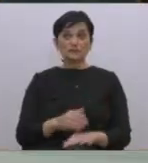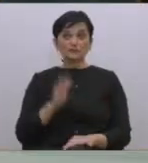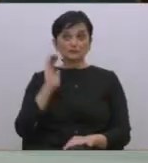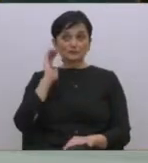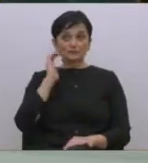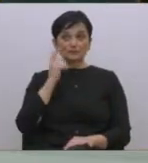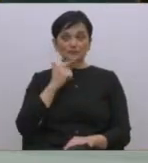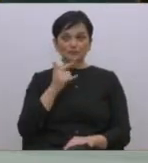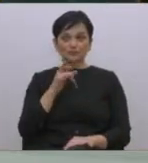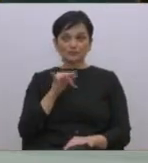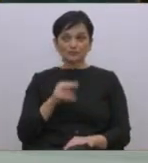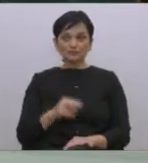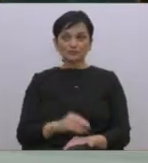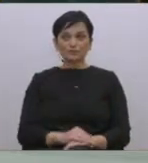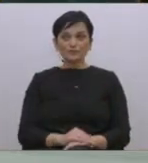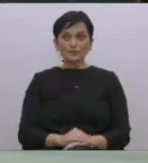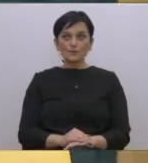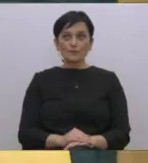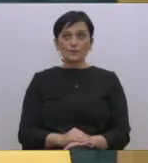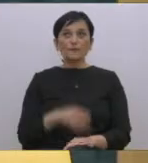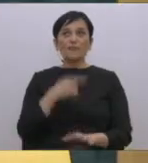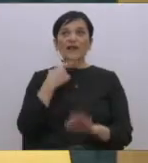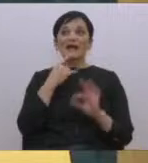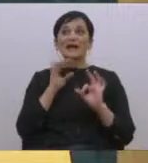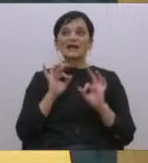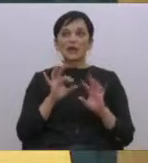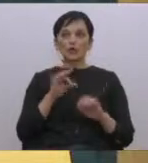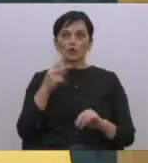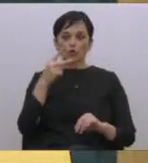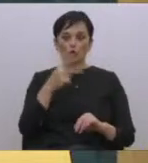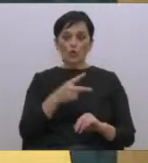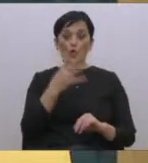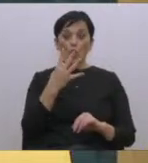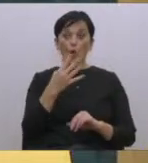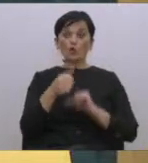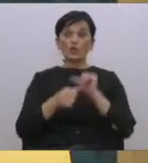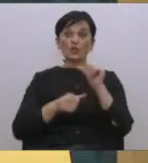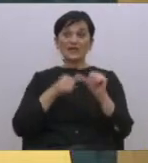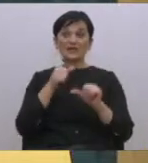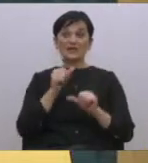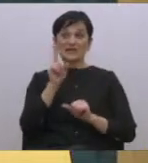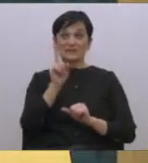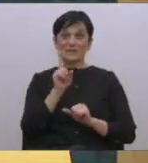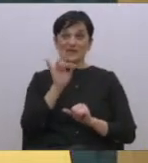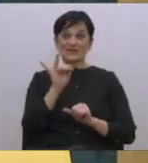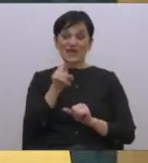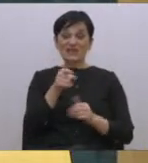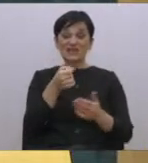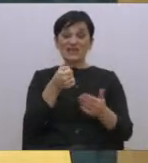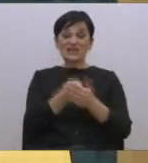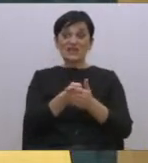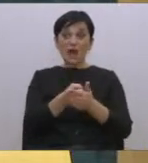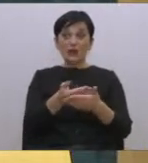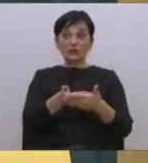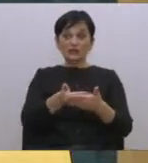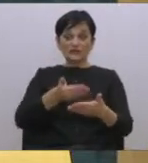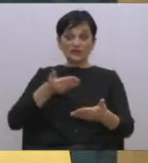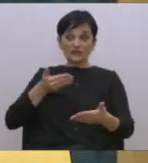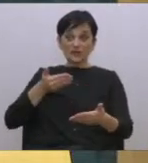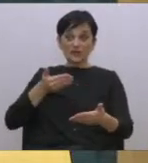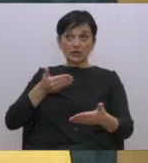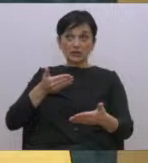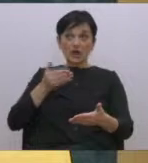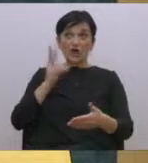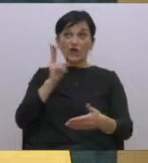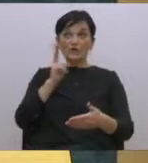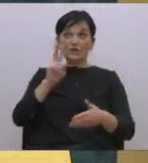გისმენთ ბატონ გრიგოლ? ბატონ, გეტყვით, რომ 2024 წლის 1 იანვრამდე ვისაც